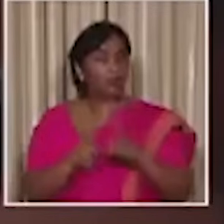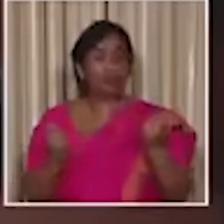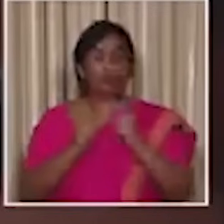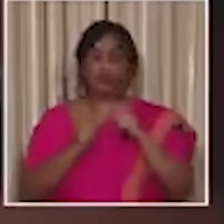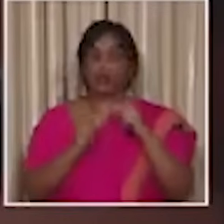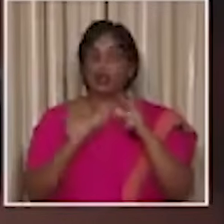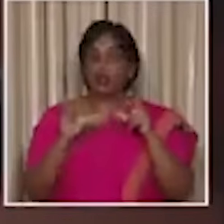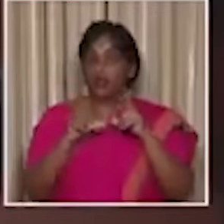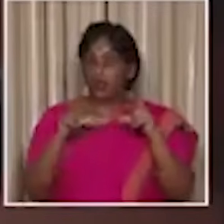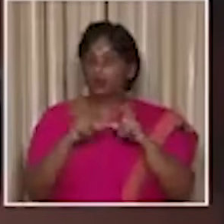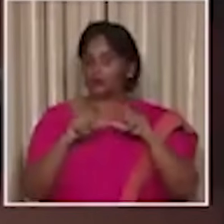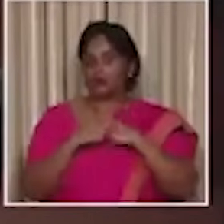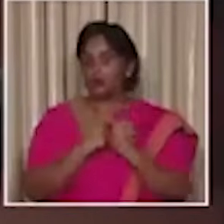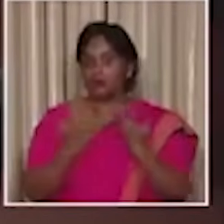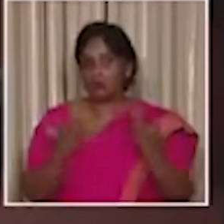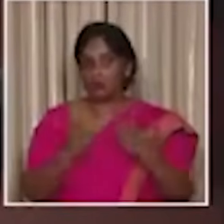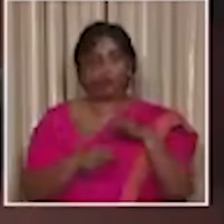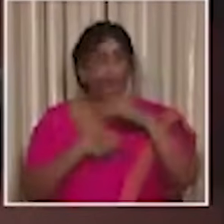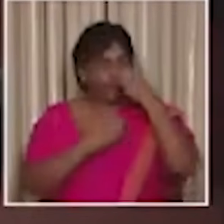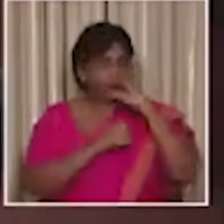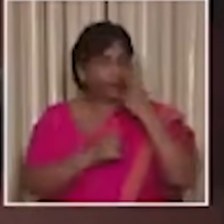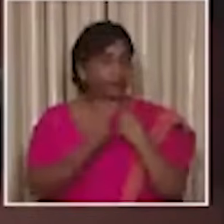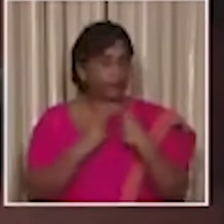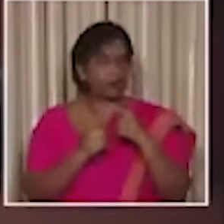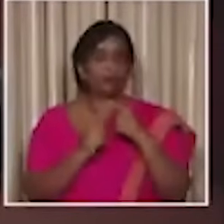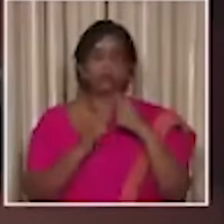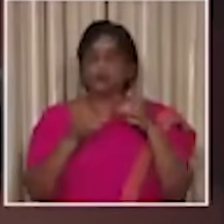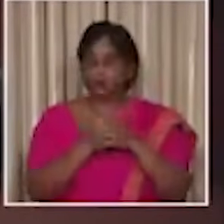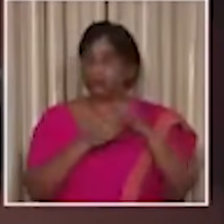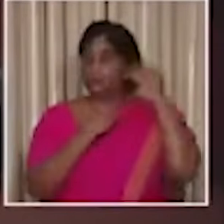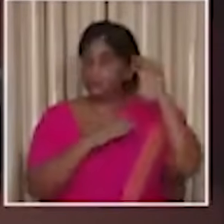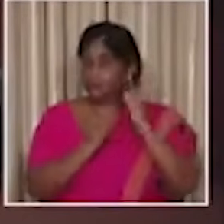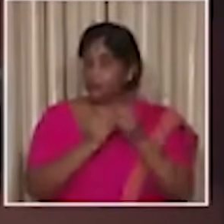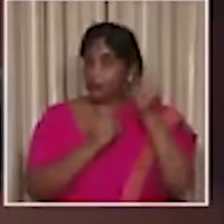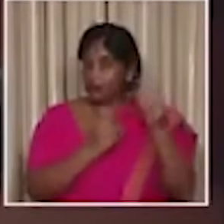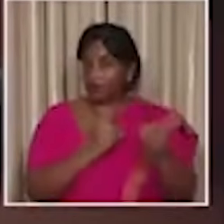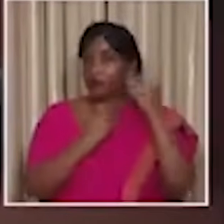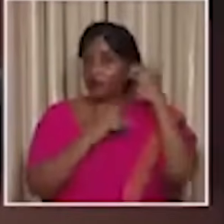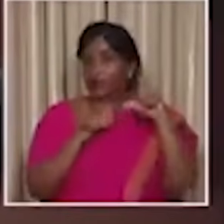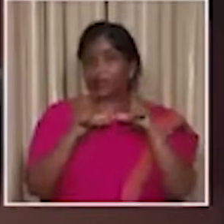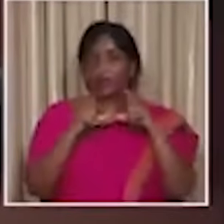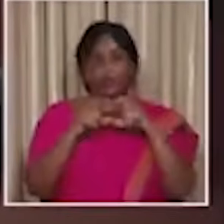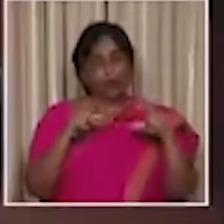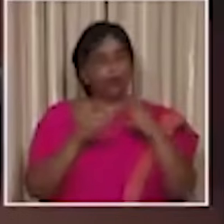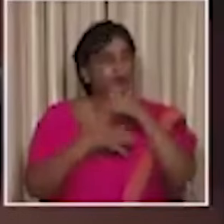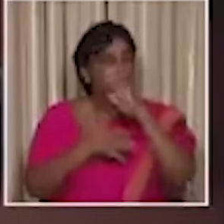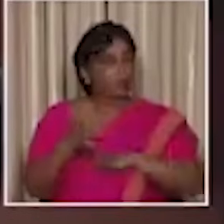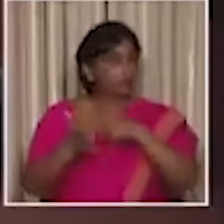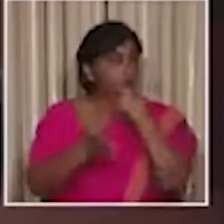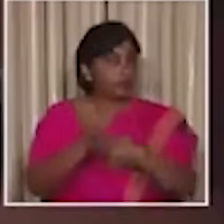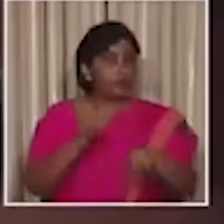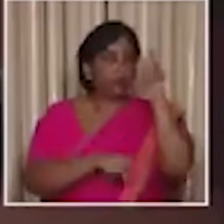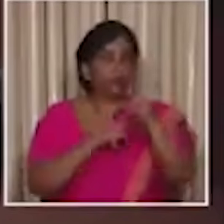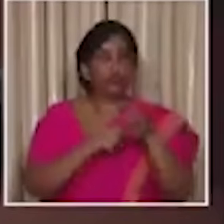හිමි සමාගම් මොනවාද භූවිද්‍යා සමීක්ෂණා පතල් කාර්යාංශය අපනයන සඳහා ලබා දෙන අපනයන බලපත්‍ර හෝ ලියකවිලි අත්සන් කර ඇති නිලධාරීන්